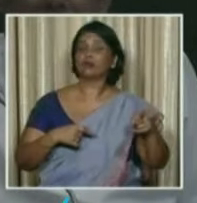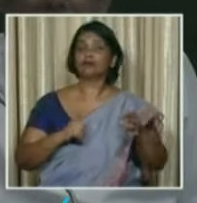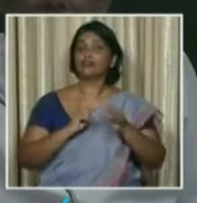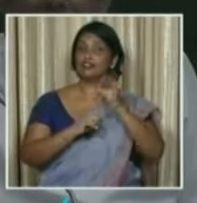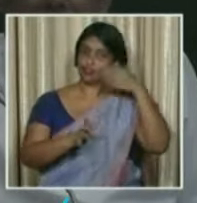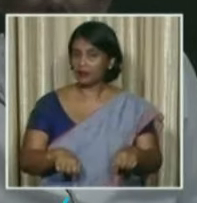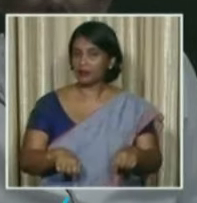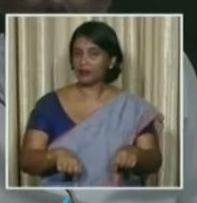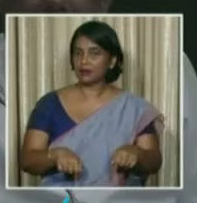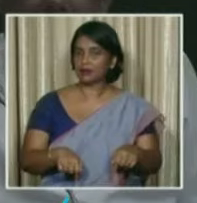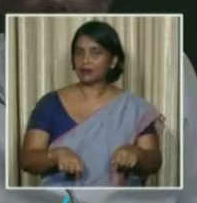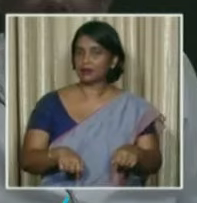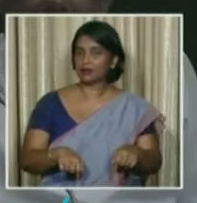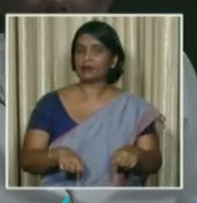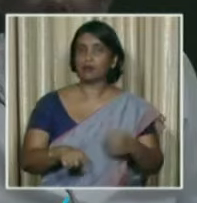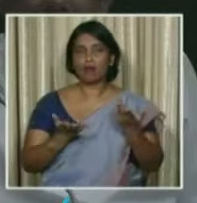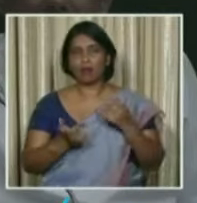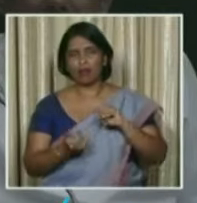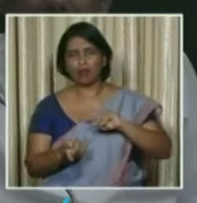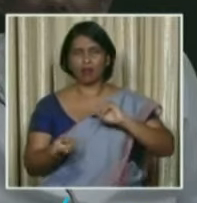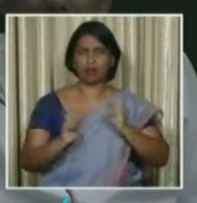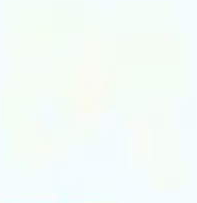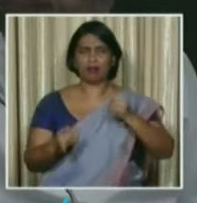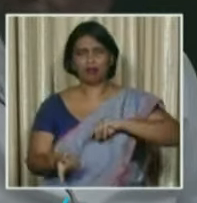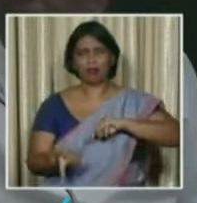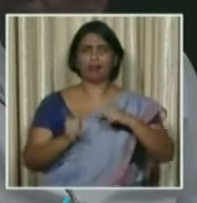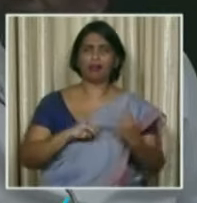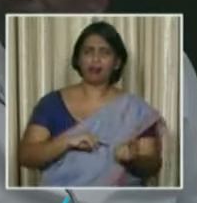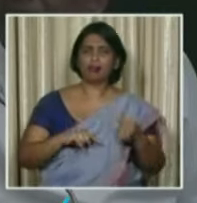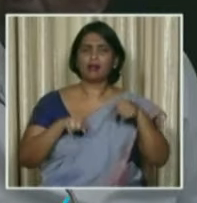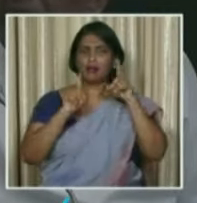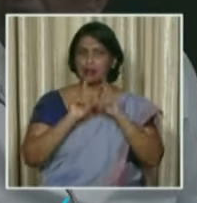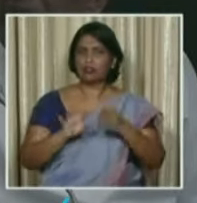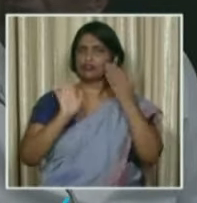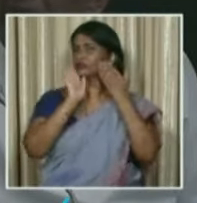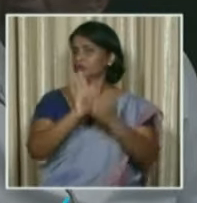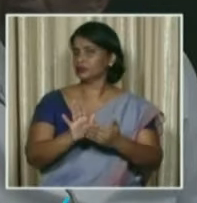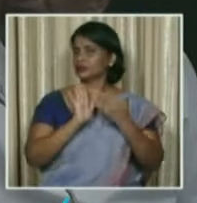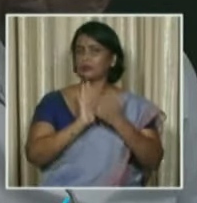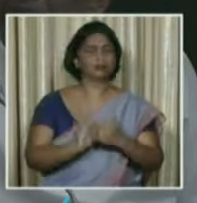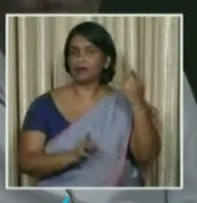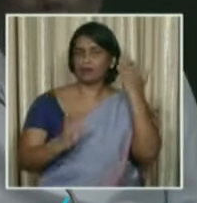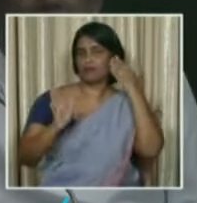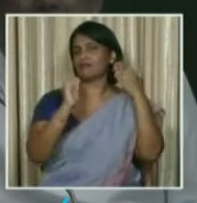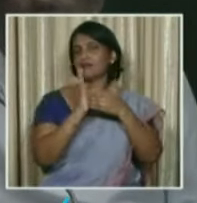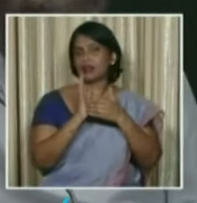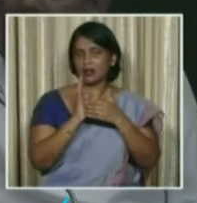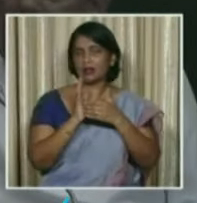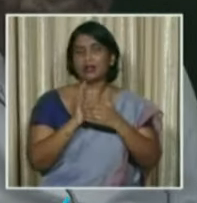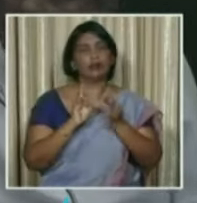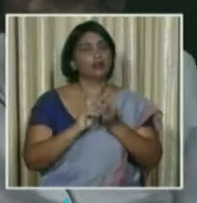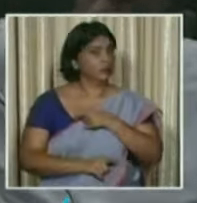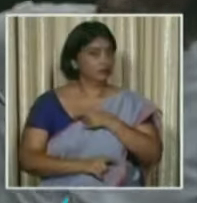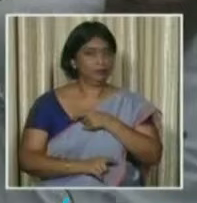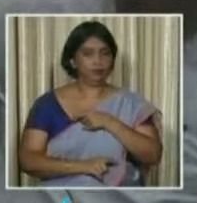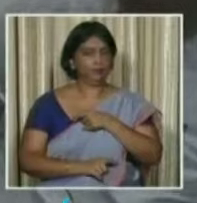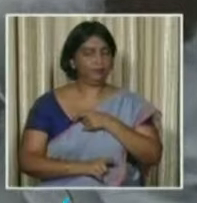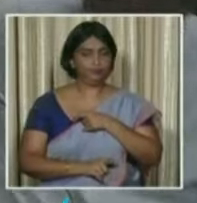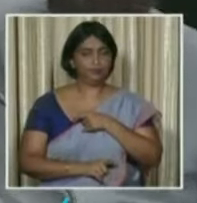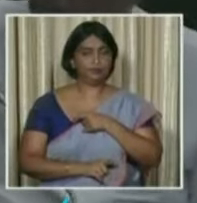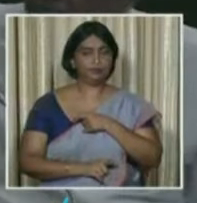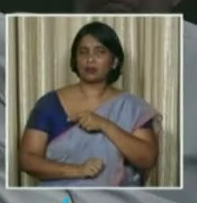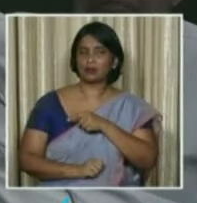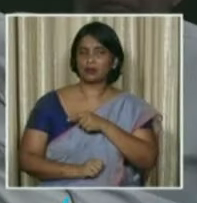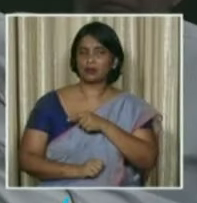විධායකයේ කොටසක්. ඕනම වෙලාවට මේක හරව හරව මෙහෙම අර්ථ නිරූපණය කරන එක නවත්ත ගන්න ඕනේ. මේ ජනාධිපතිතුමා